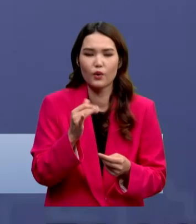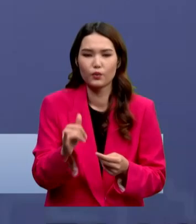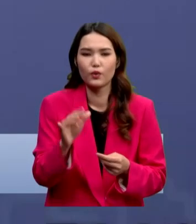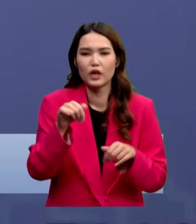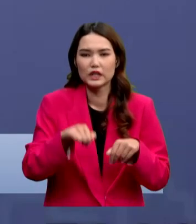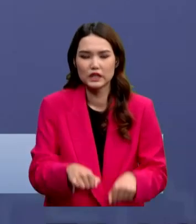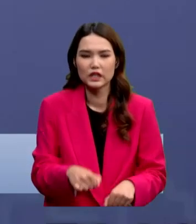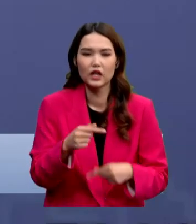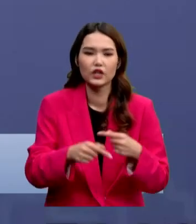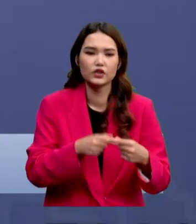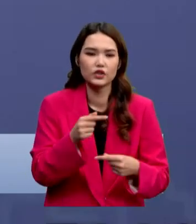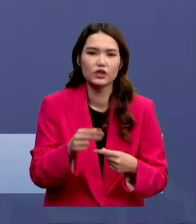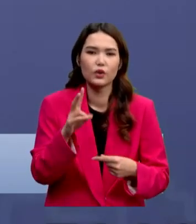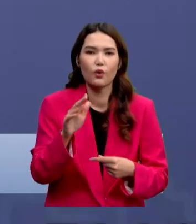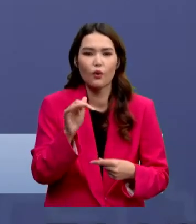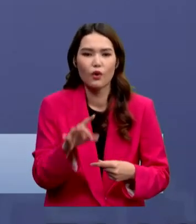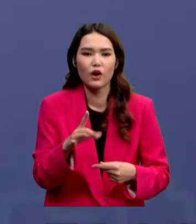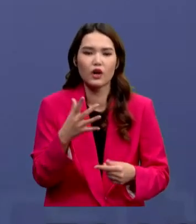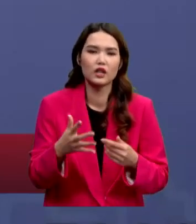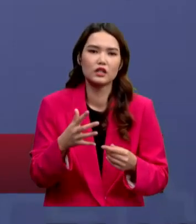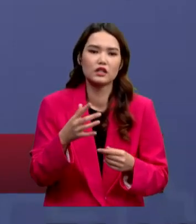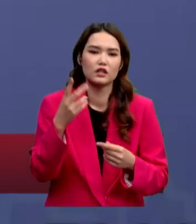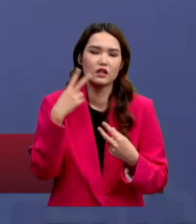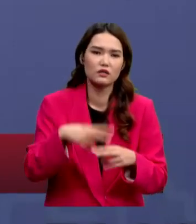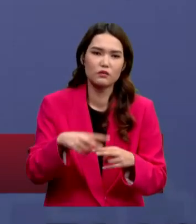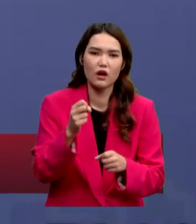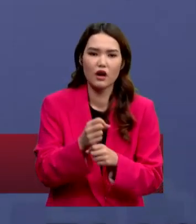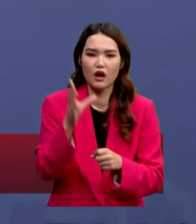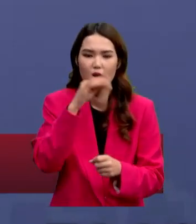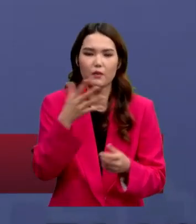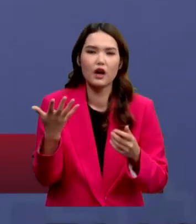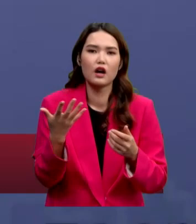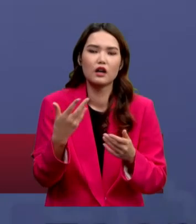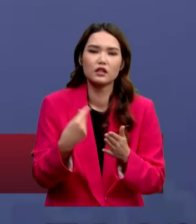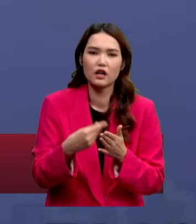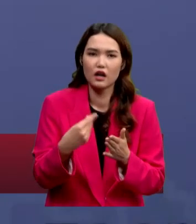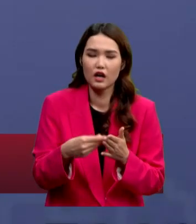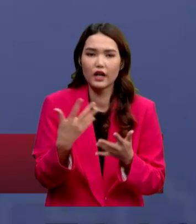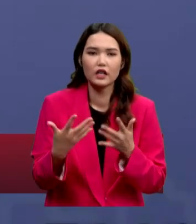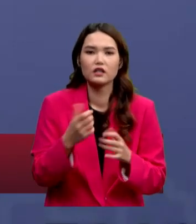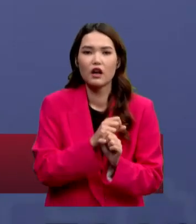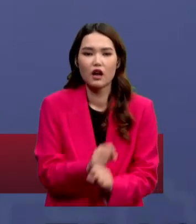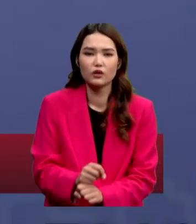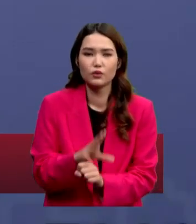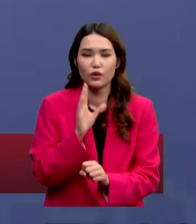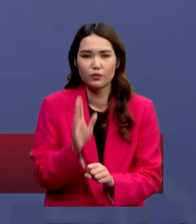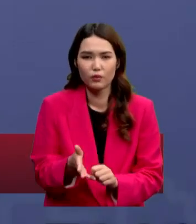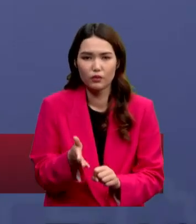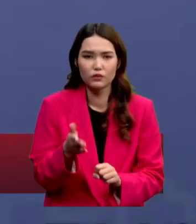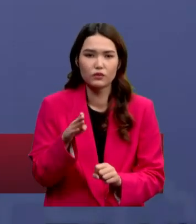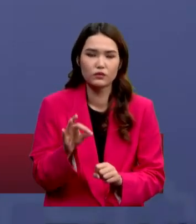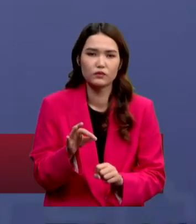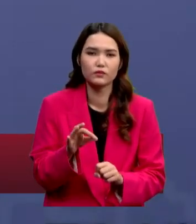имеет право через QR-код либо через посттерминал. И в этом случае, когда отказ будет, то